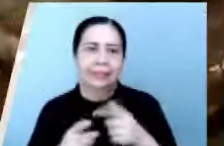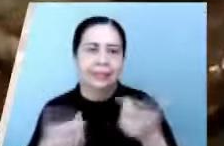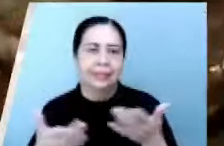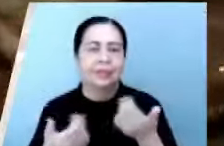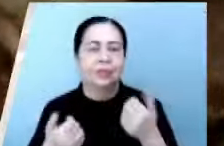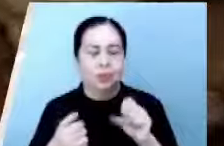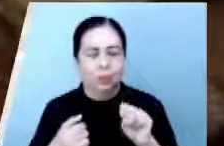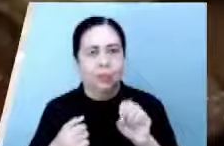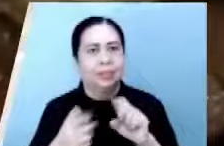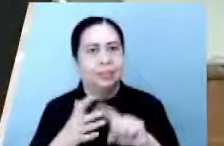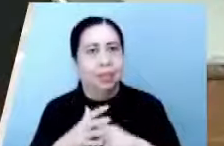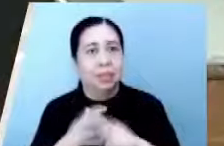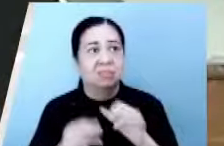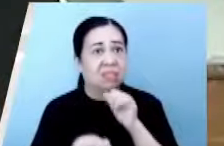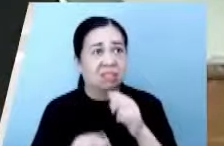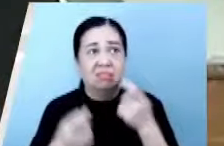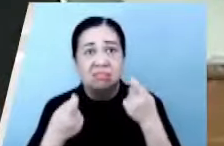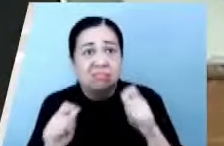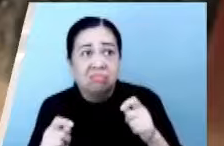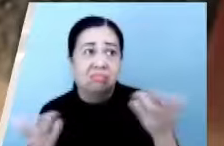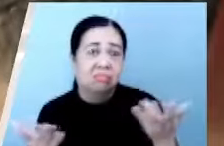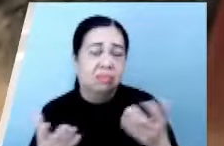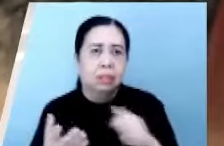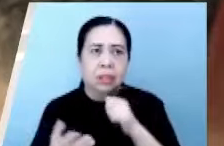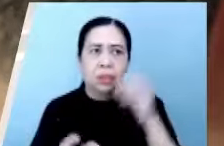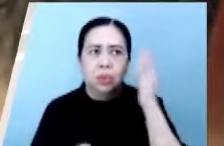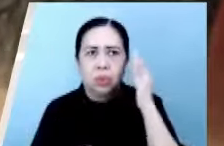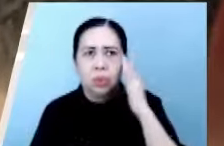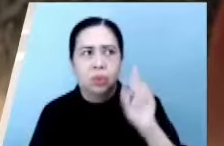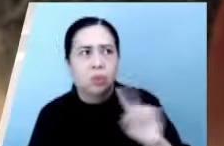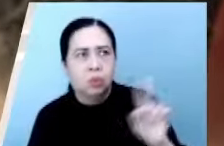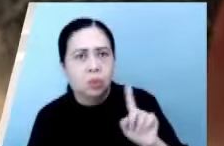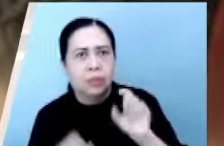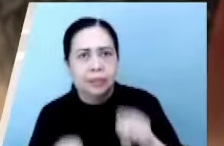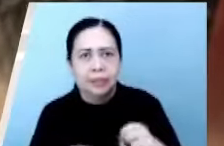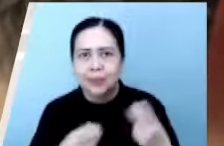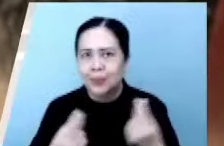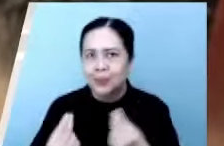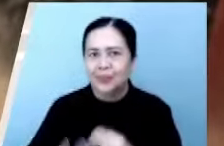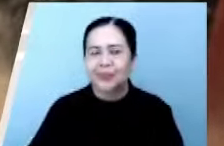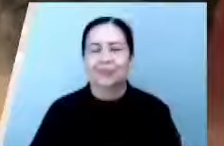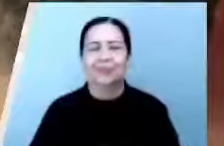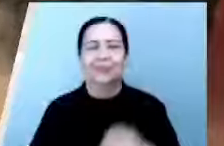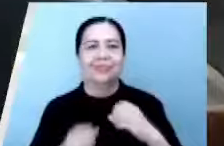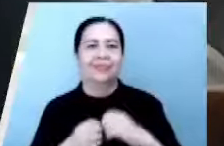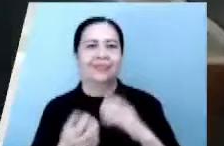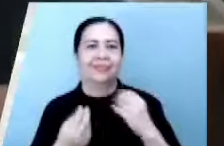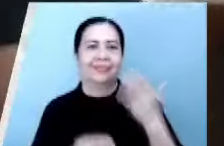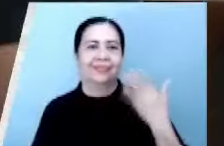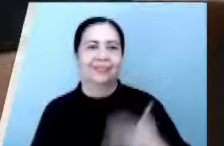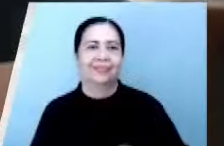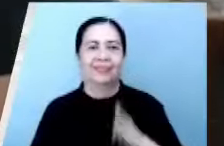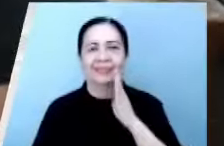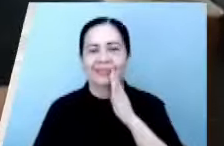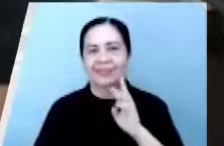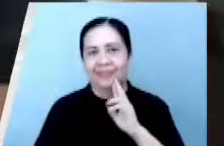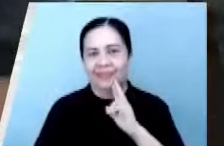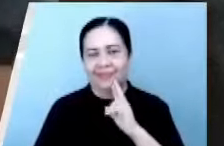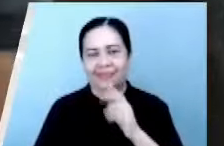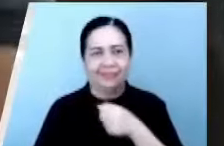pag hindi po natin niya sinimulan, hindi po natin malalaman. Para sa GMA Integrated News, Bernadette Reyes, Nakatuto,